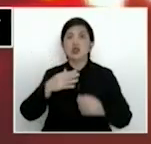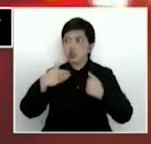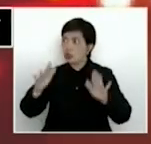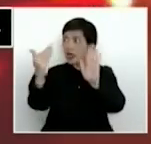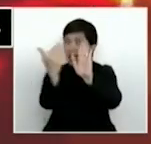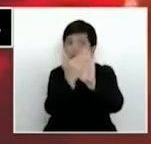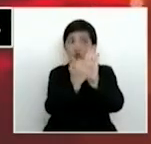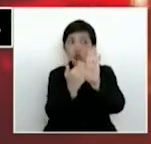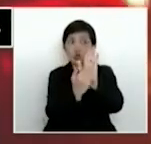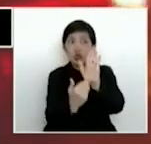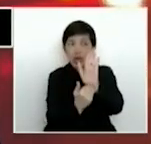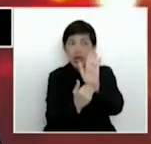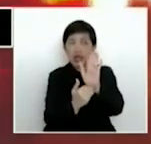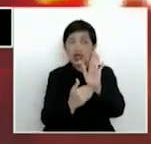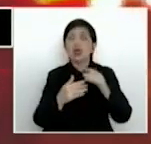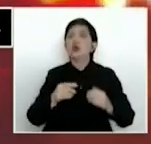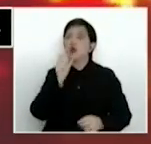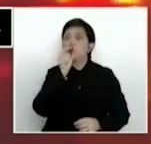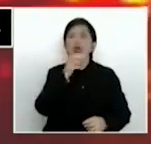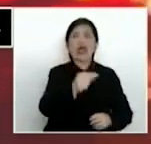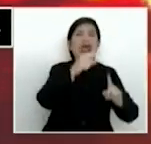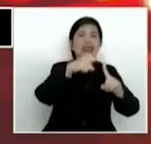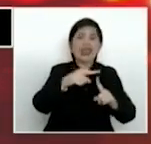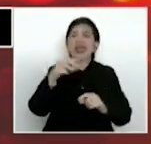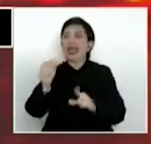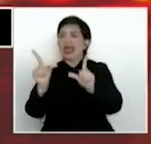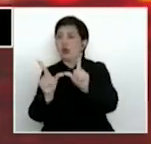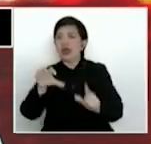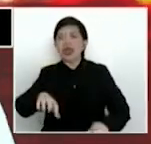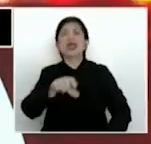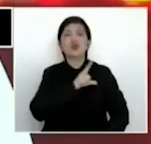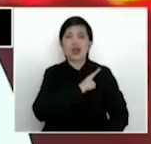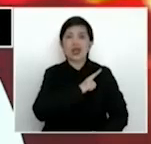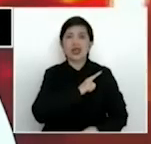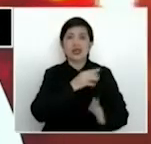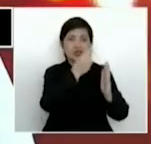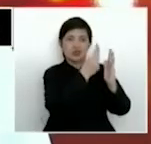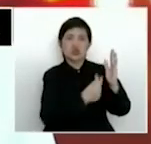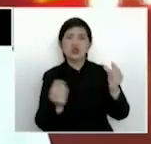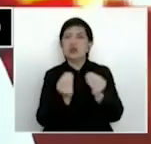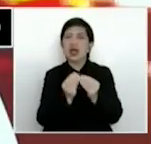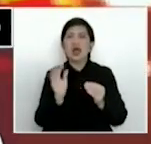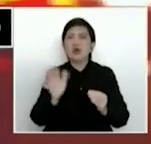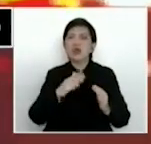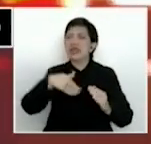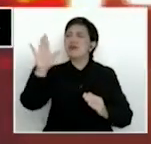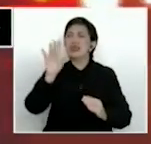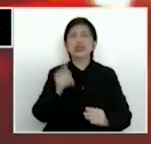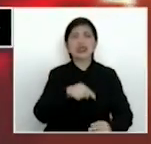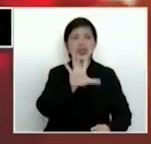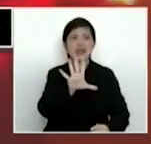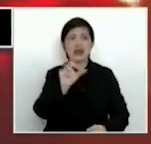mengatur untuk keperluan RT RW dan kelurahan itu angkanya tidak boleh lebih dari 5%